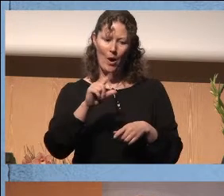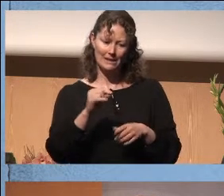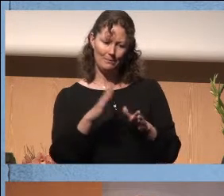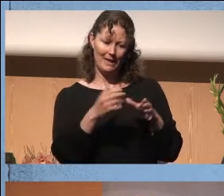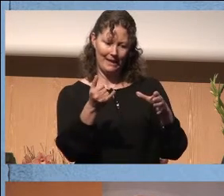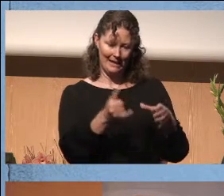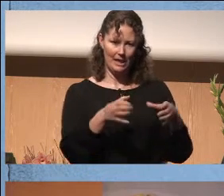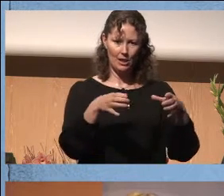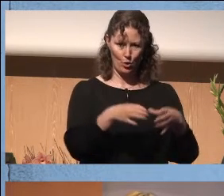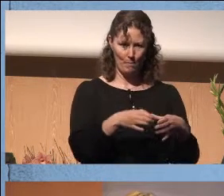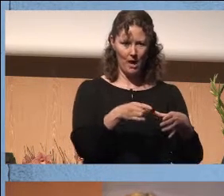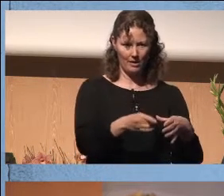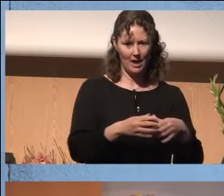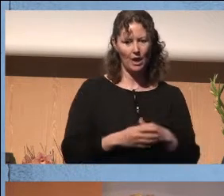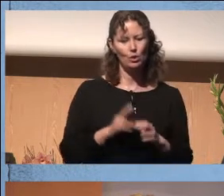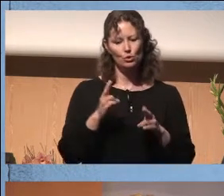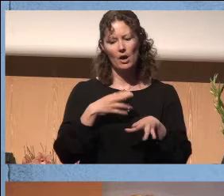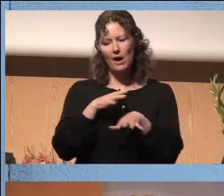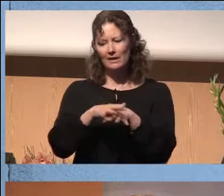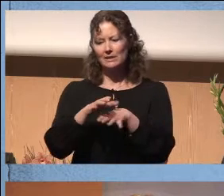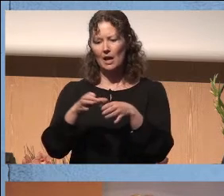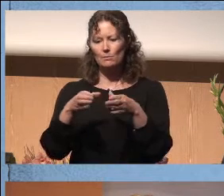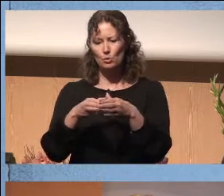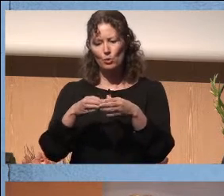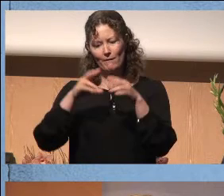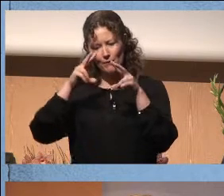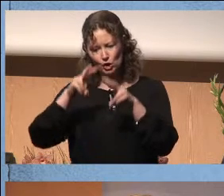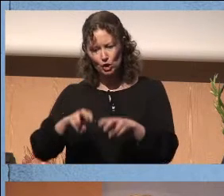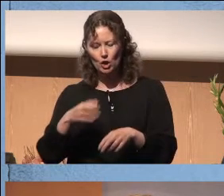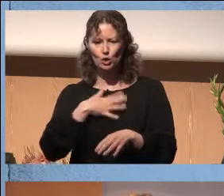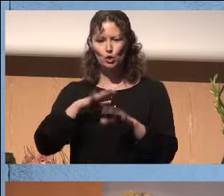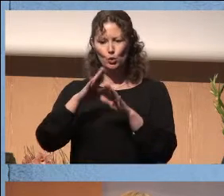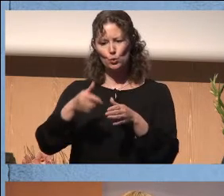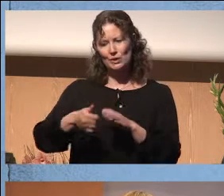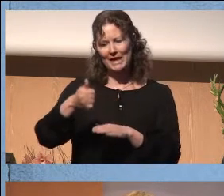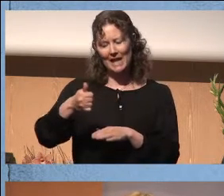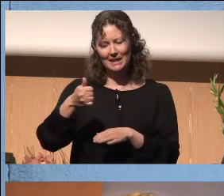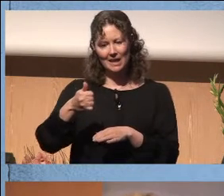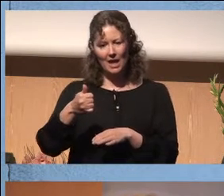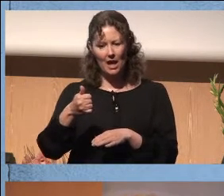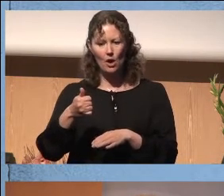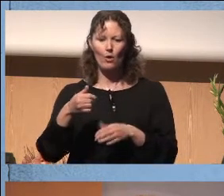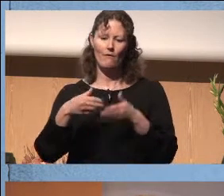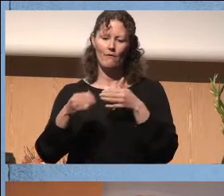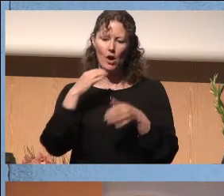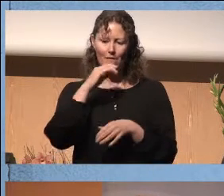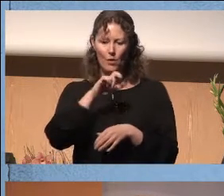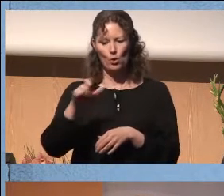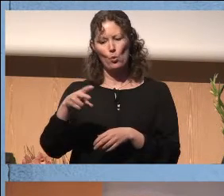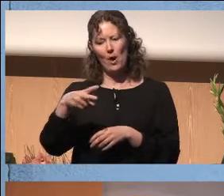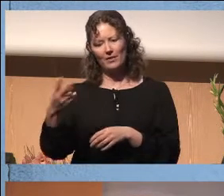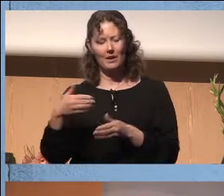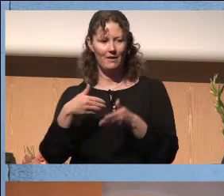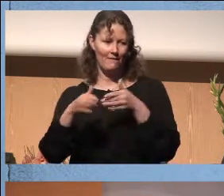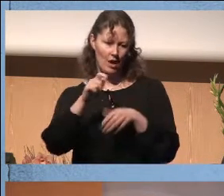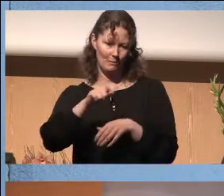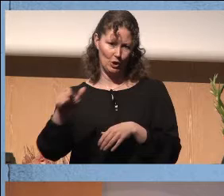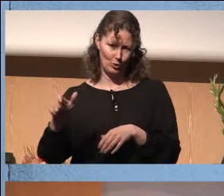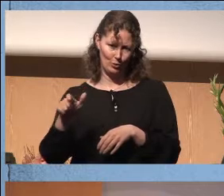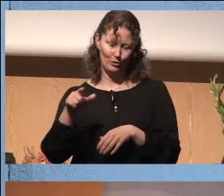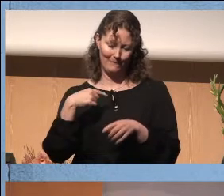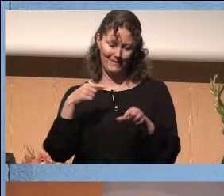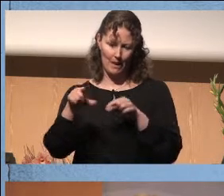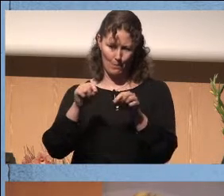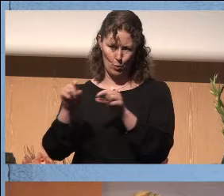at de med oss. Og vi har en ekspertgruppe av forskere, sykehusledere, fagfolk og en rekke andre fagpersoner som vi har